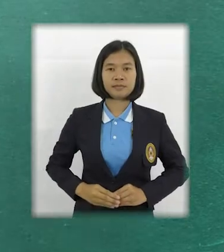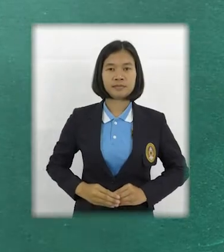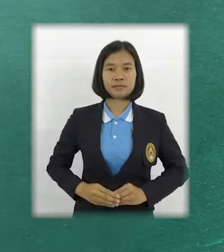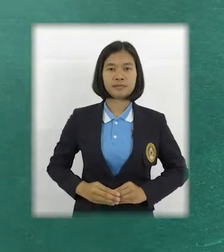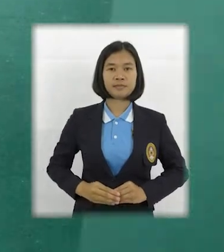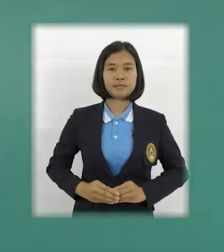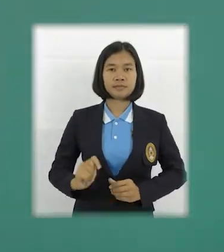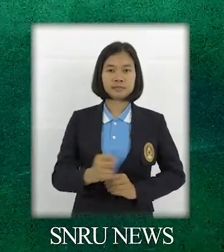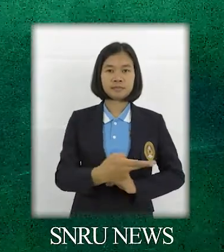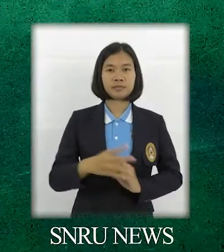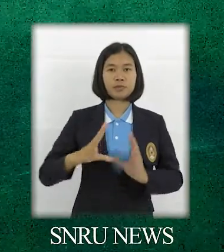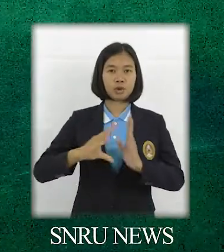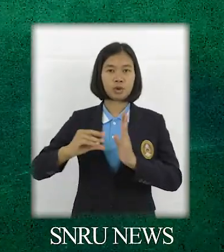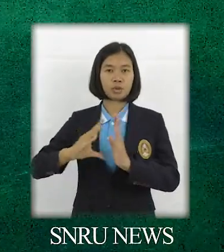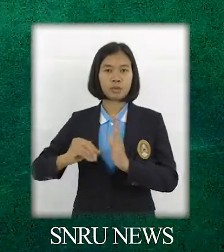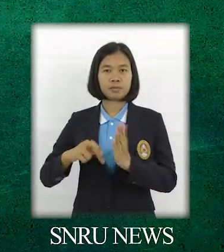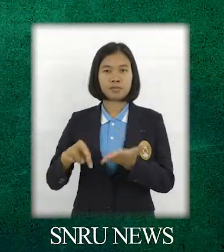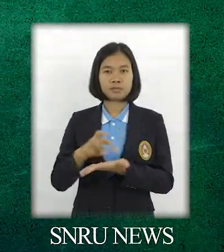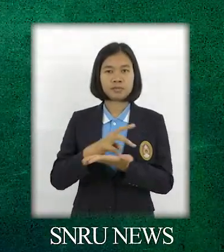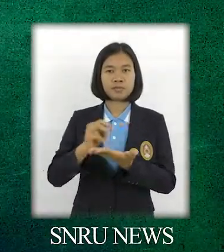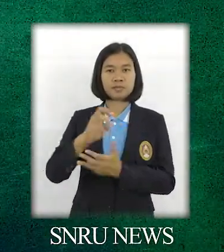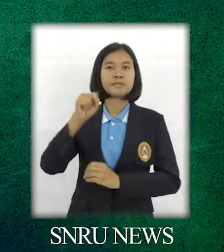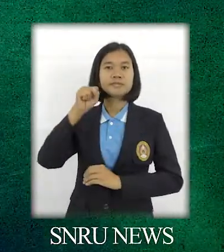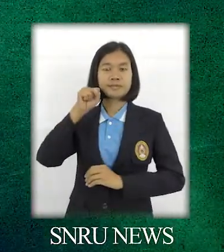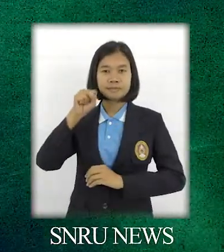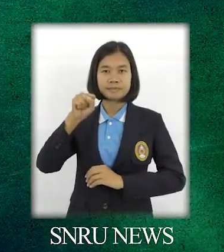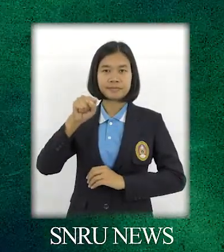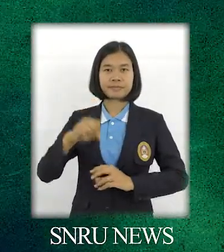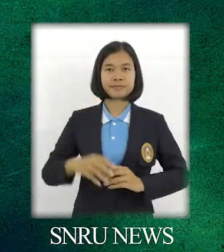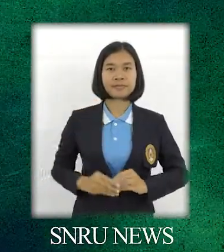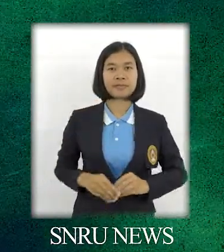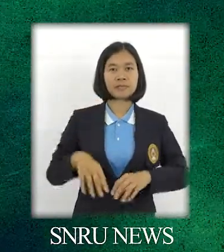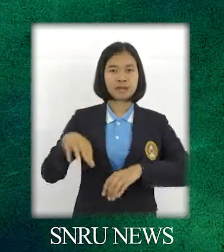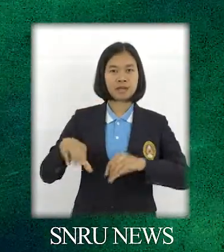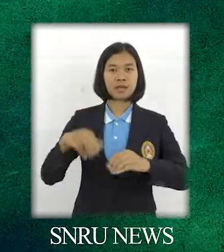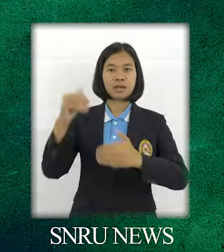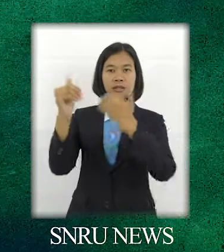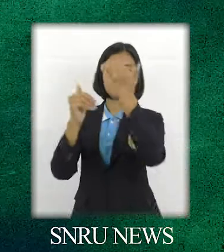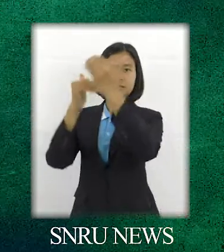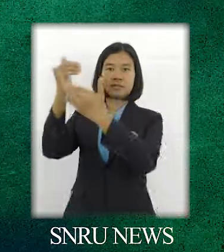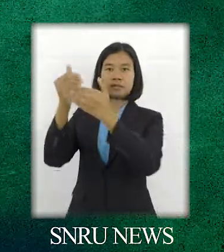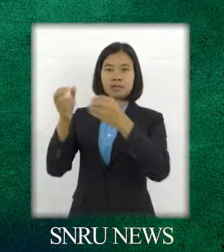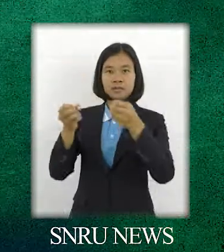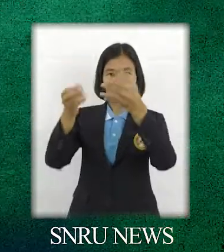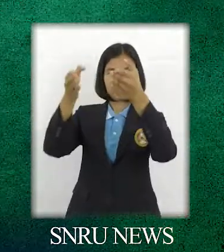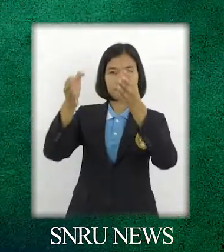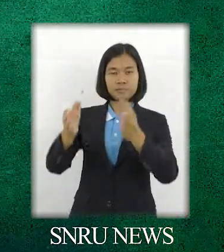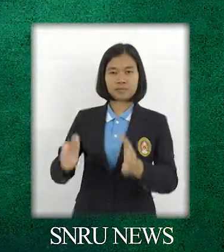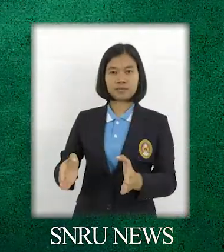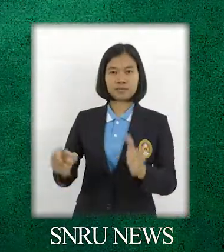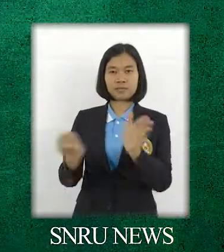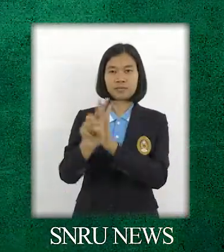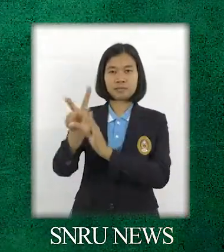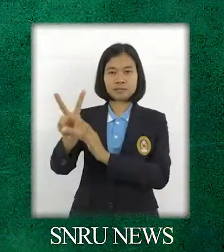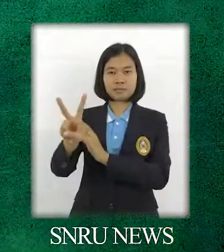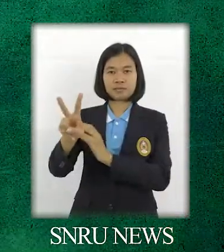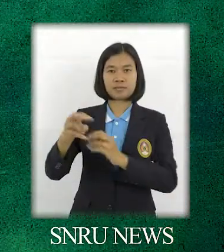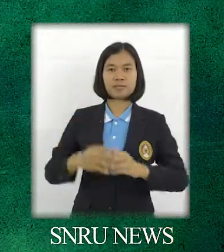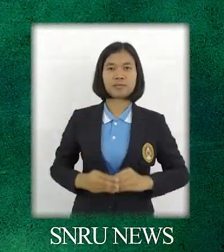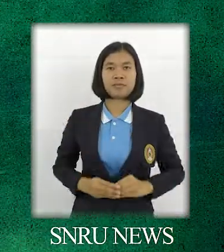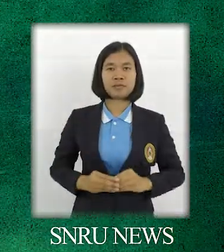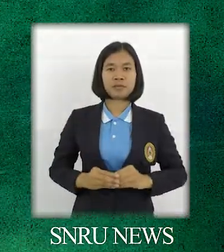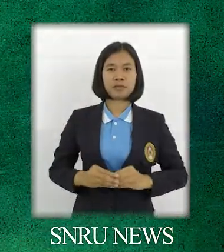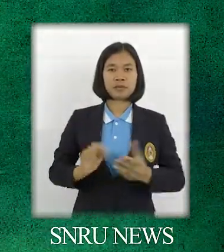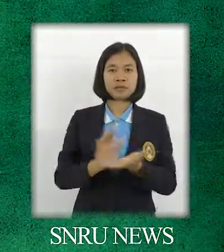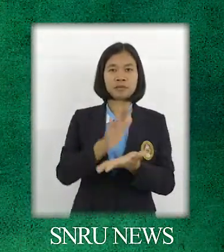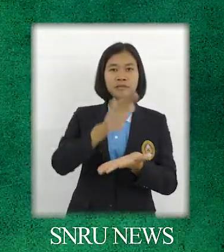รกในวันนี้หลักสูตรอบรมระยะสั้นมหาวิทยาลัยราชภัฏสกลนครจัดกิจกรรม Teacher Teach Share ครั้งที่